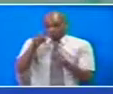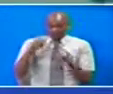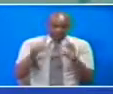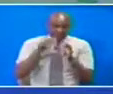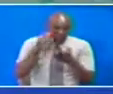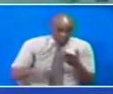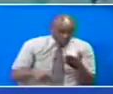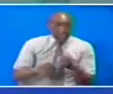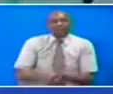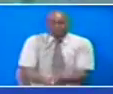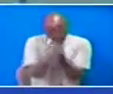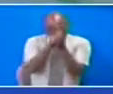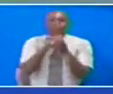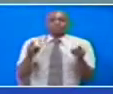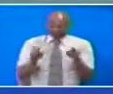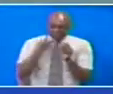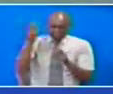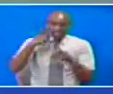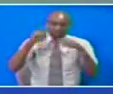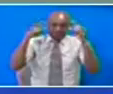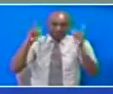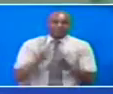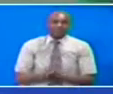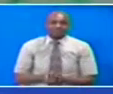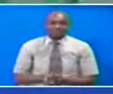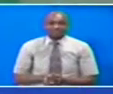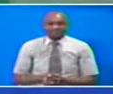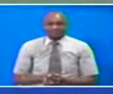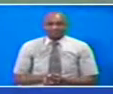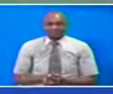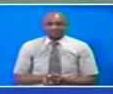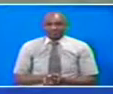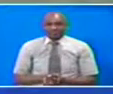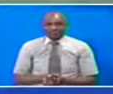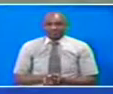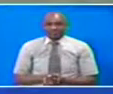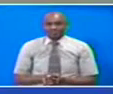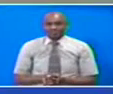ama mchezo wa voliboli.